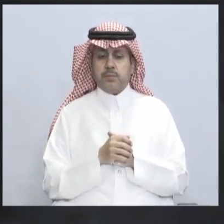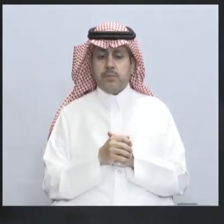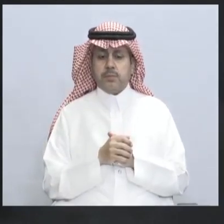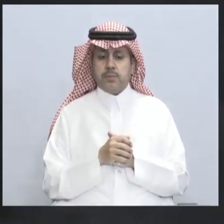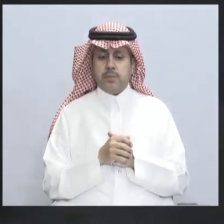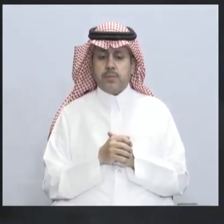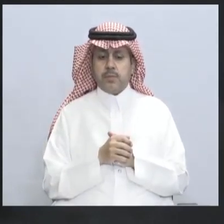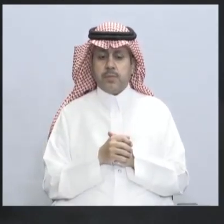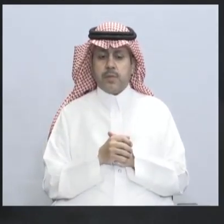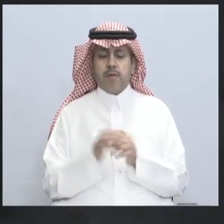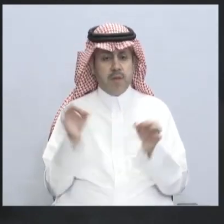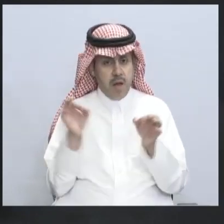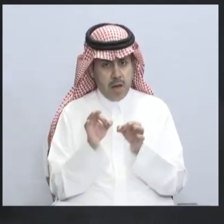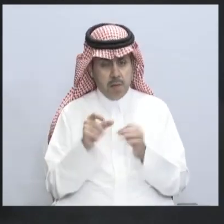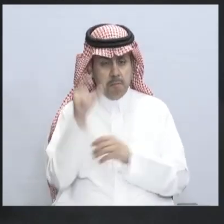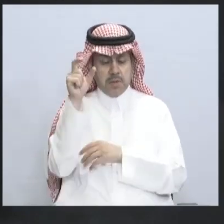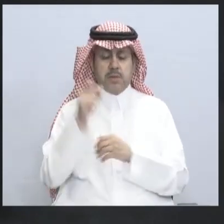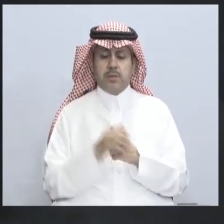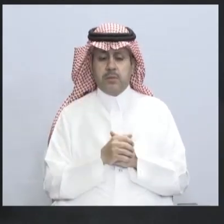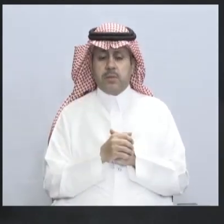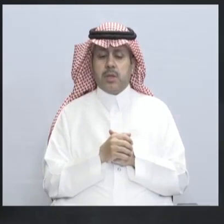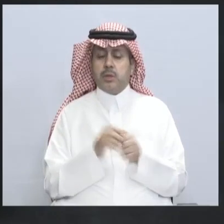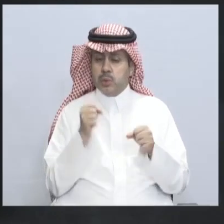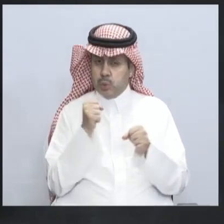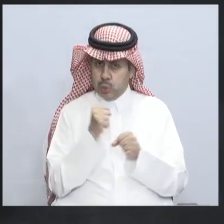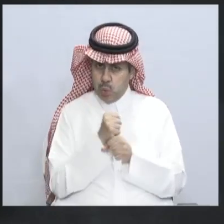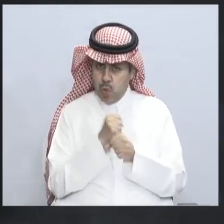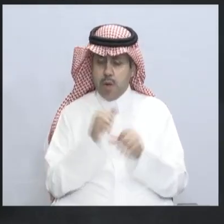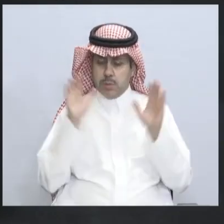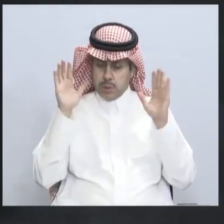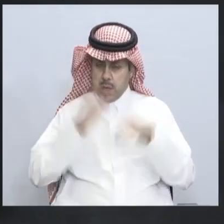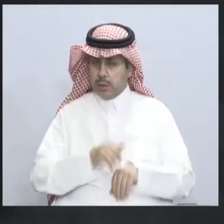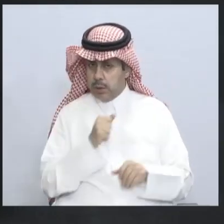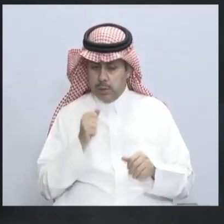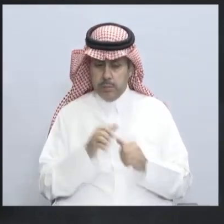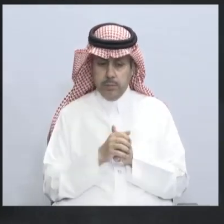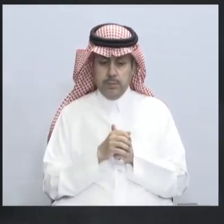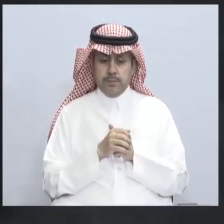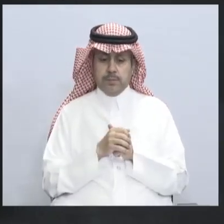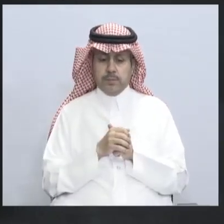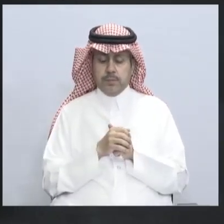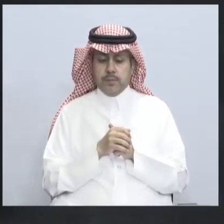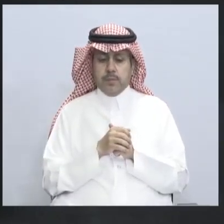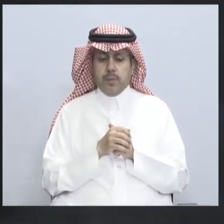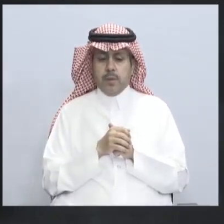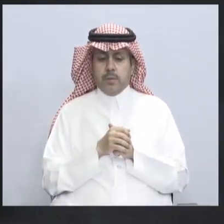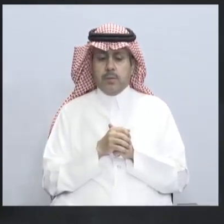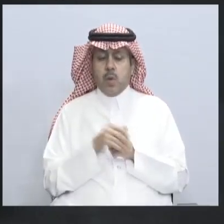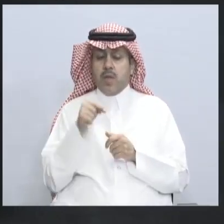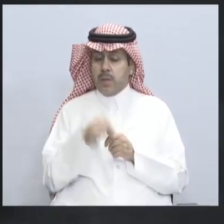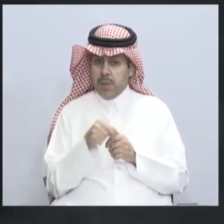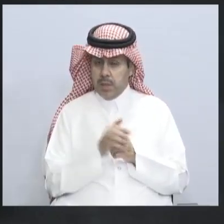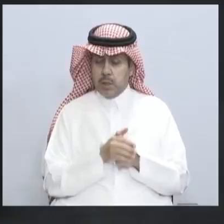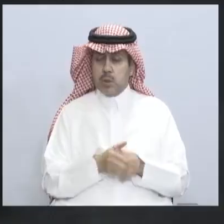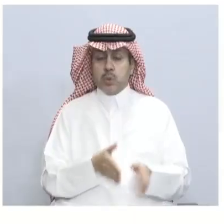هذه الصلاه في اقرب مسجد ستقام فيه صلاه العيد وكذلك من سنن